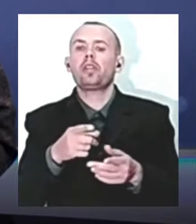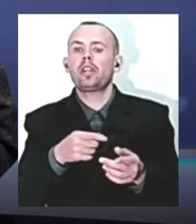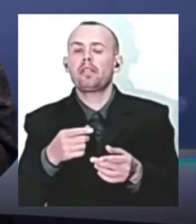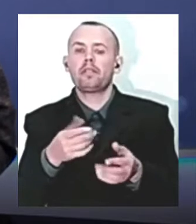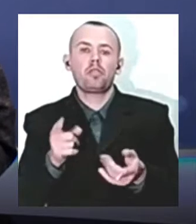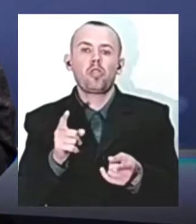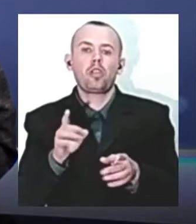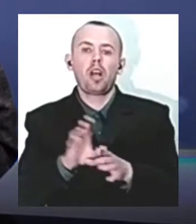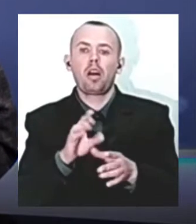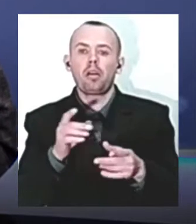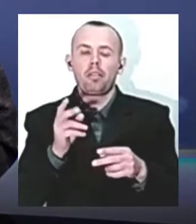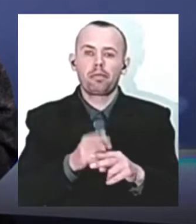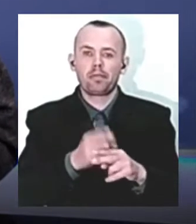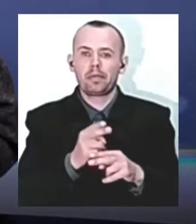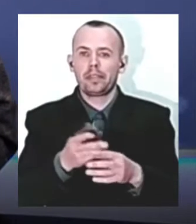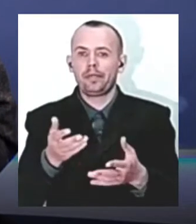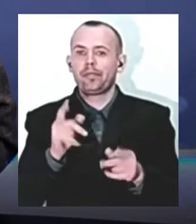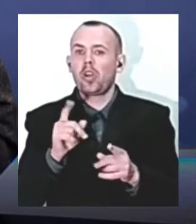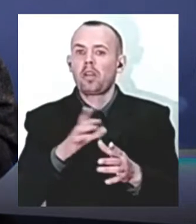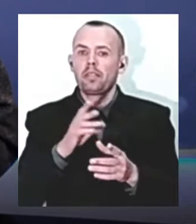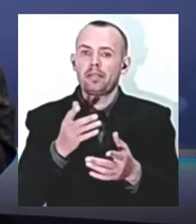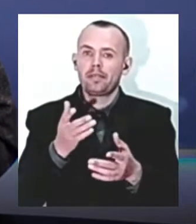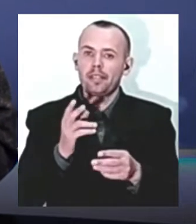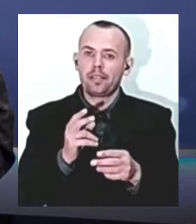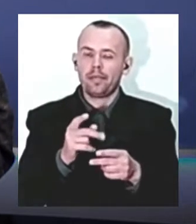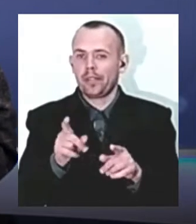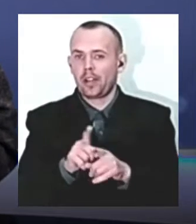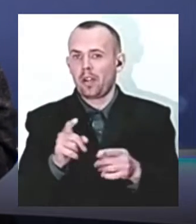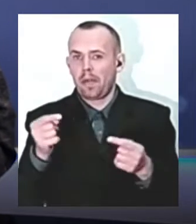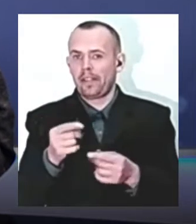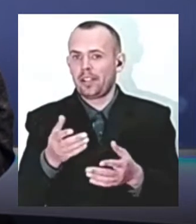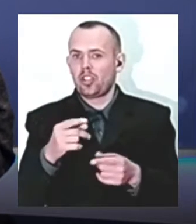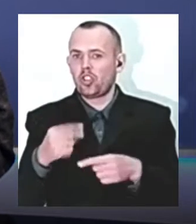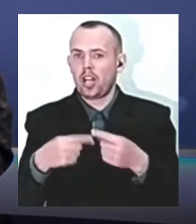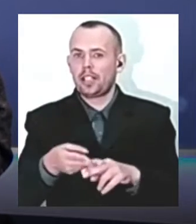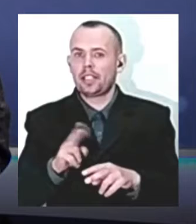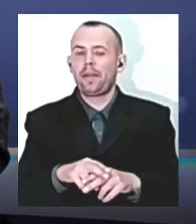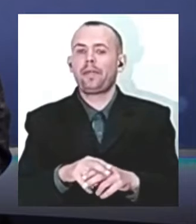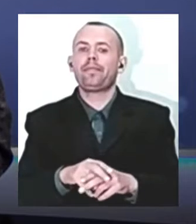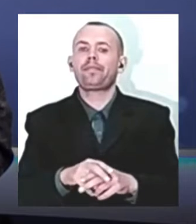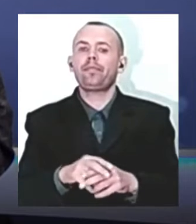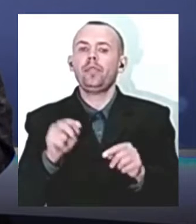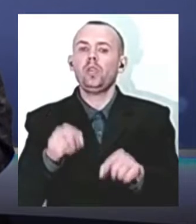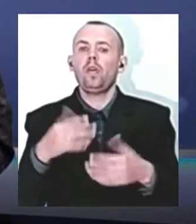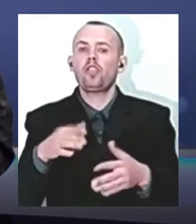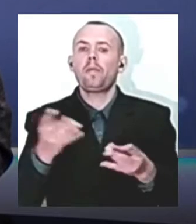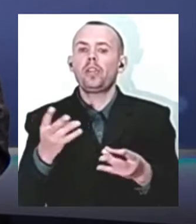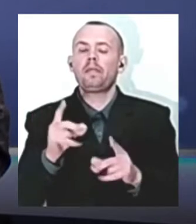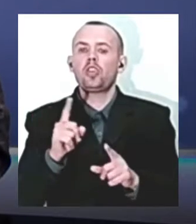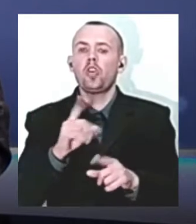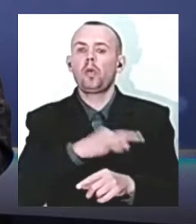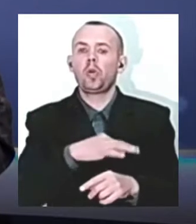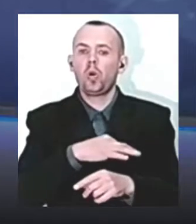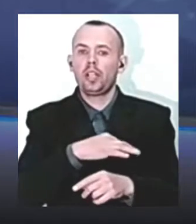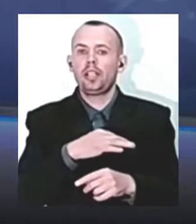чи можна якось з ними комунікувати, висловити їм певні претензії через це? Ну, тут вже ж потрібно, щоб юристи дивилися